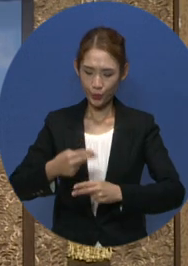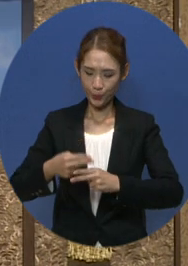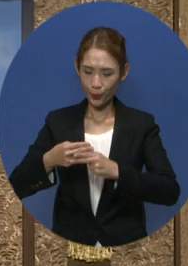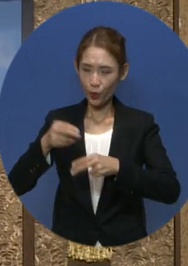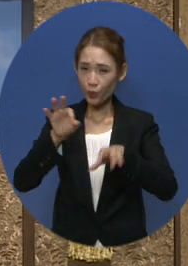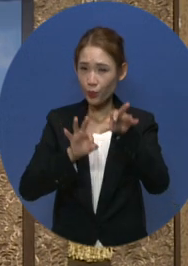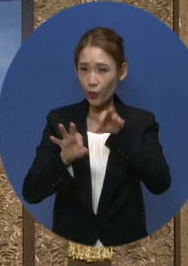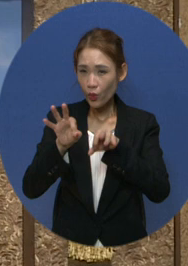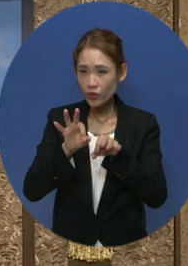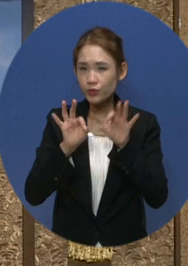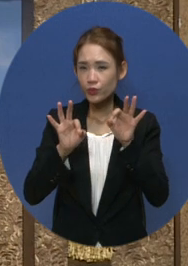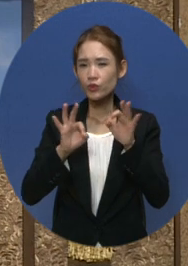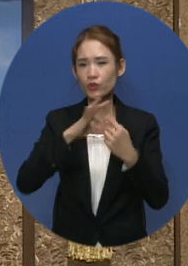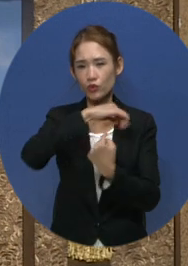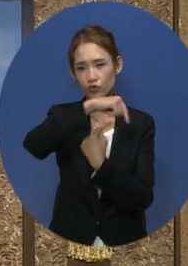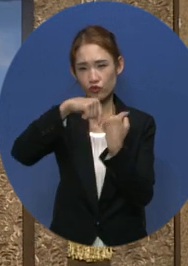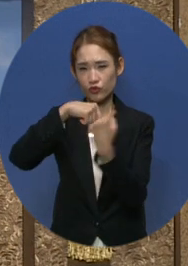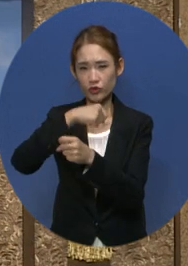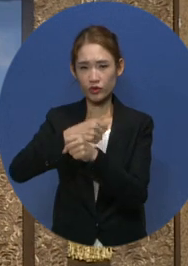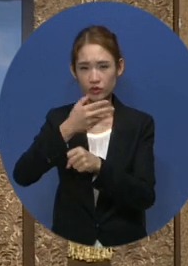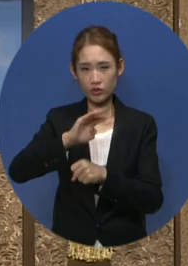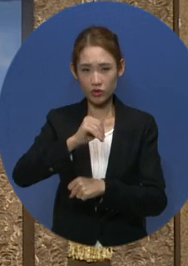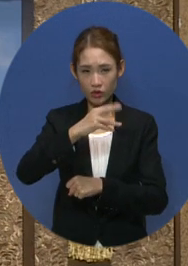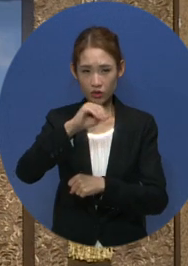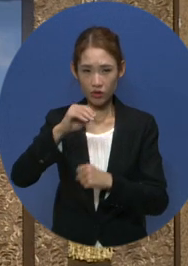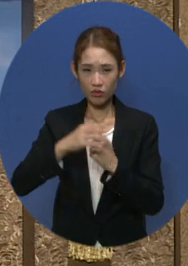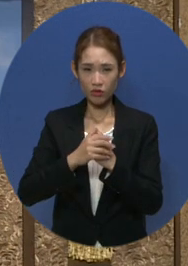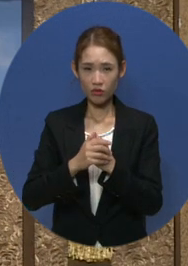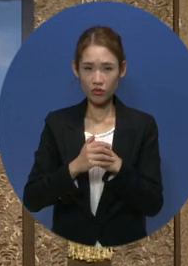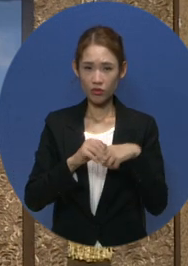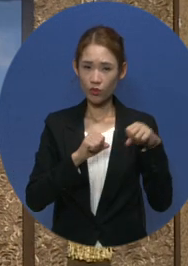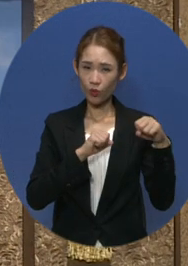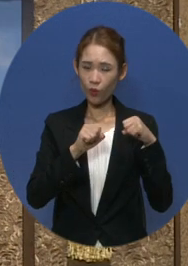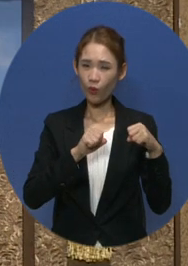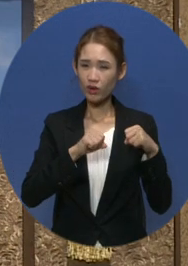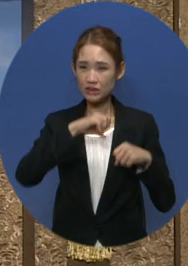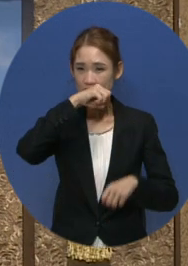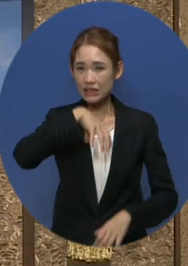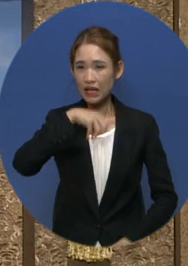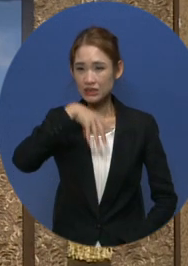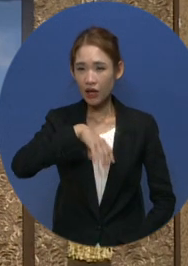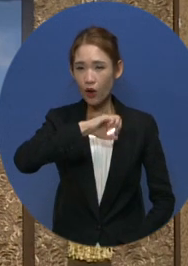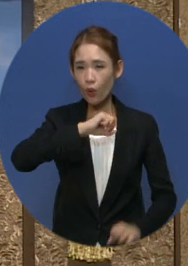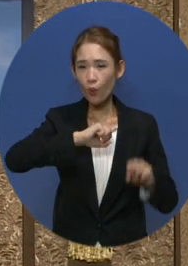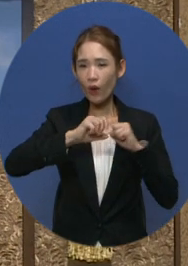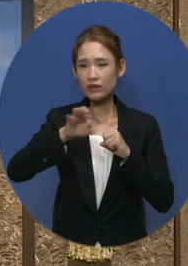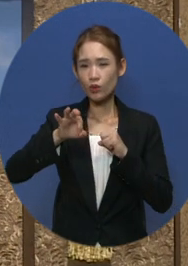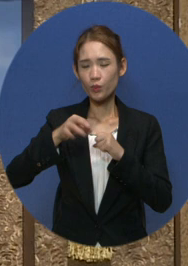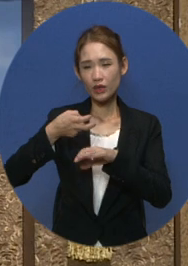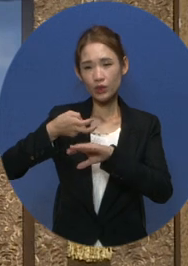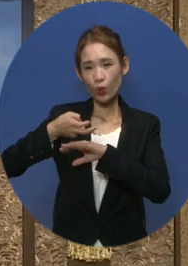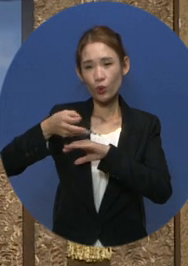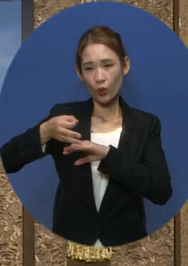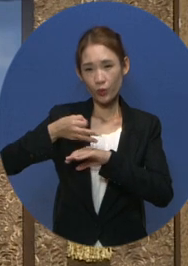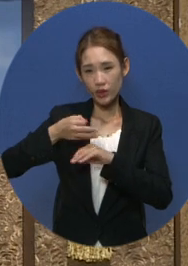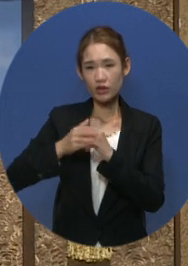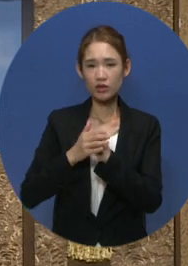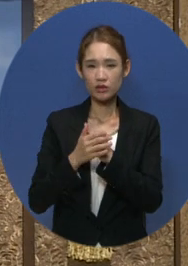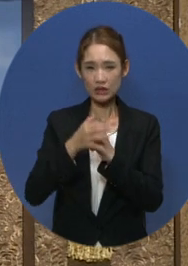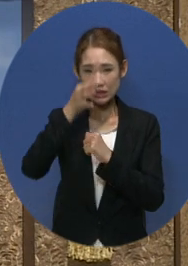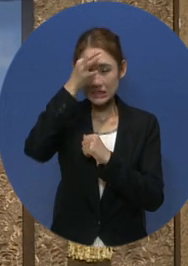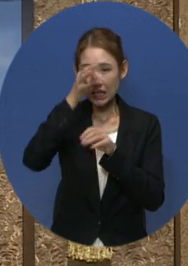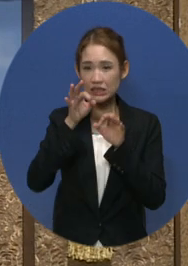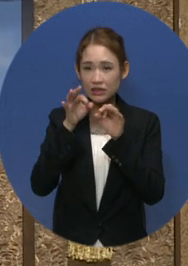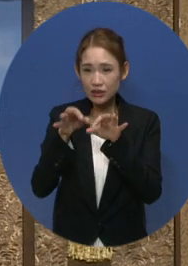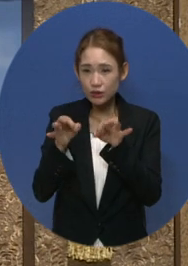이제 많은 시민들이 NGO에서 일하는 사람들은 그저 뭐 활동비나 받고 교통비나 받고 아니면 뭐 재능기부로